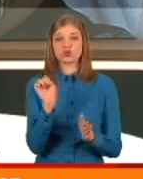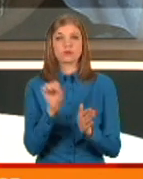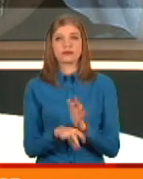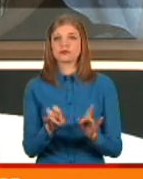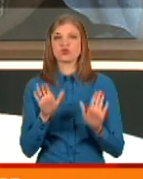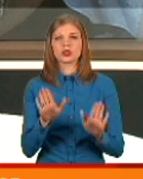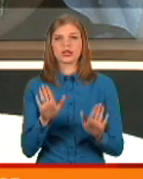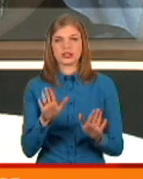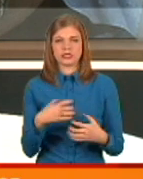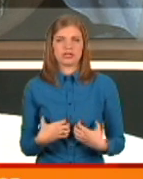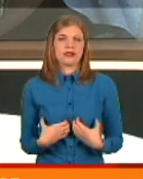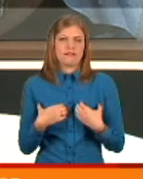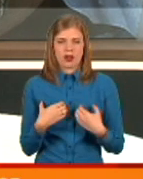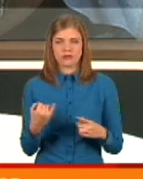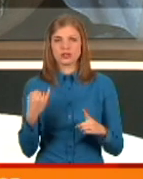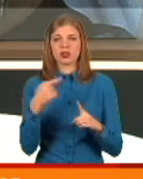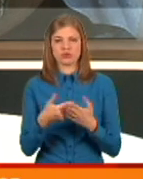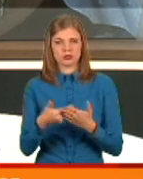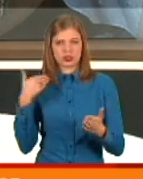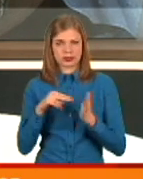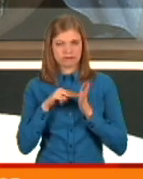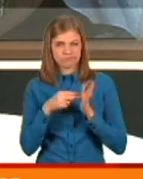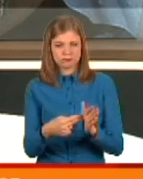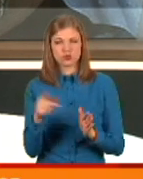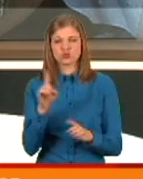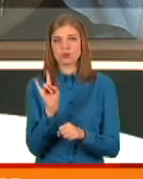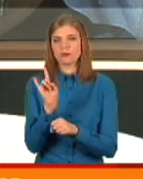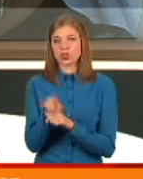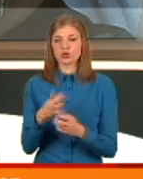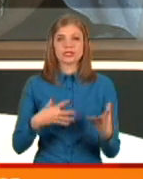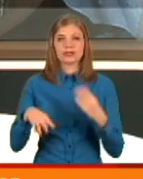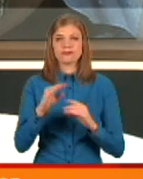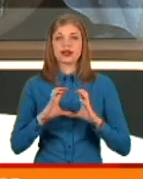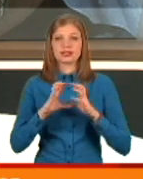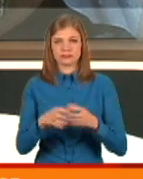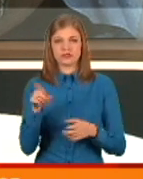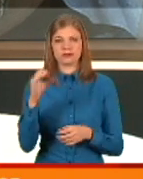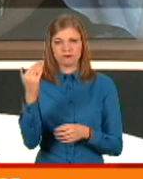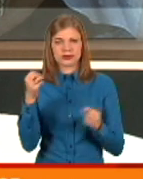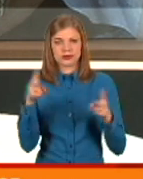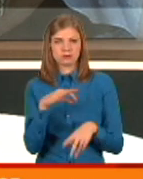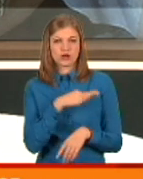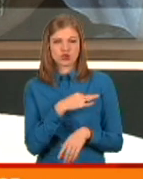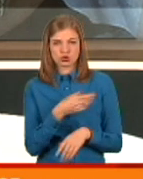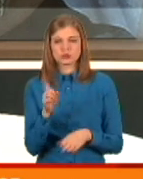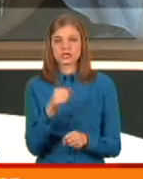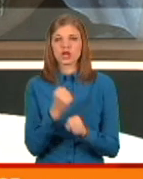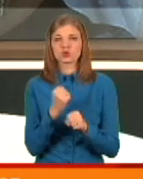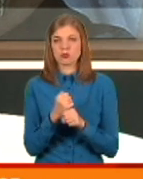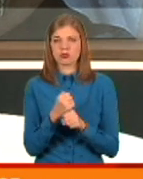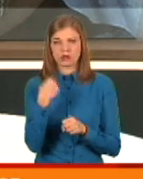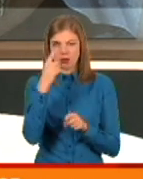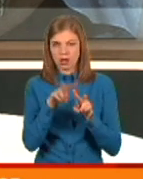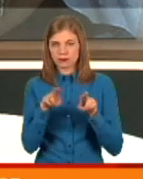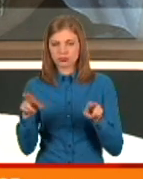не тільки варварське, а й заздалегідь сплановане. Аби надурити весь світ, саудівські спецслужби навіть зробили